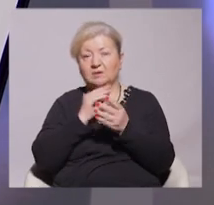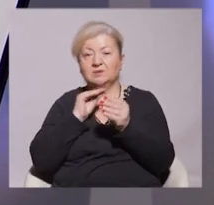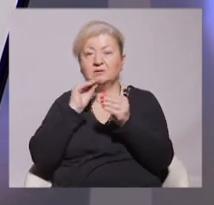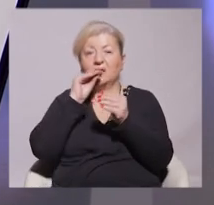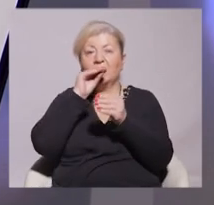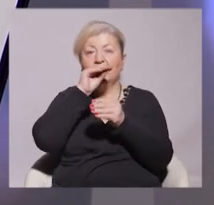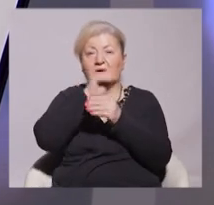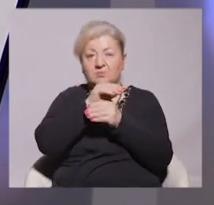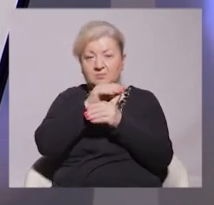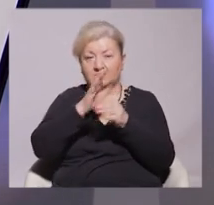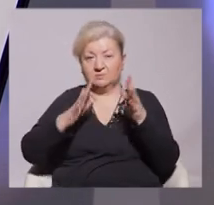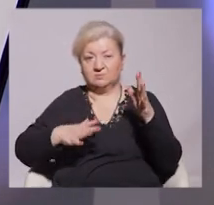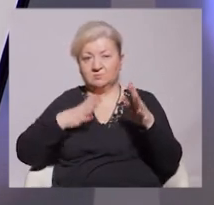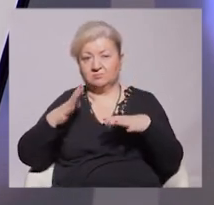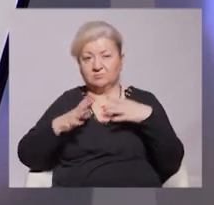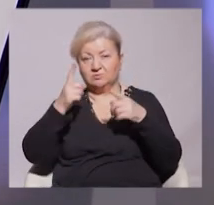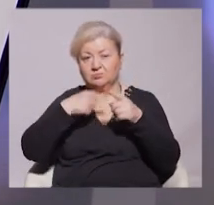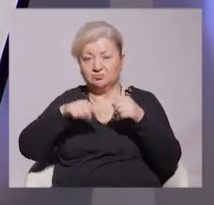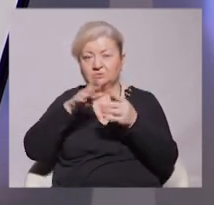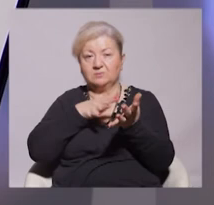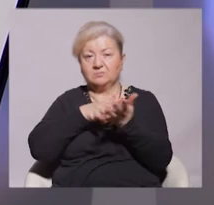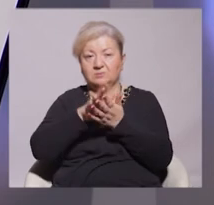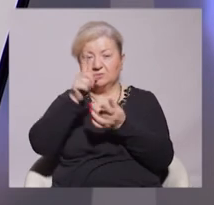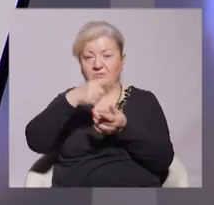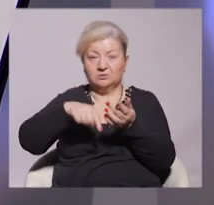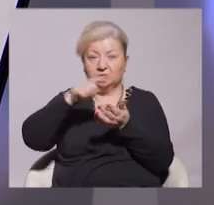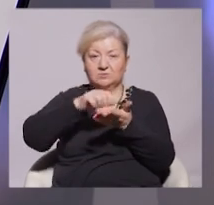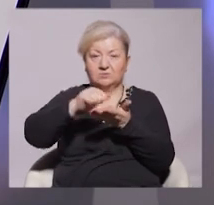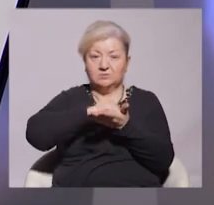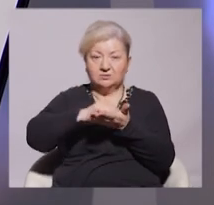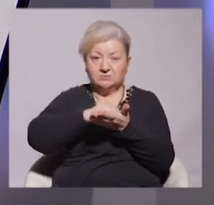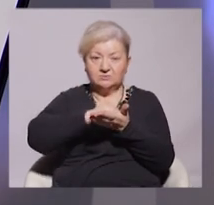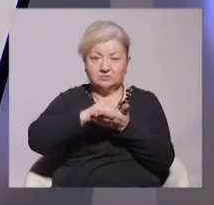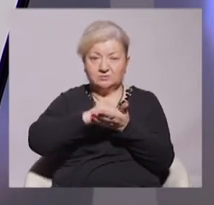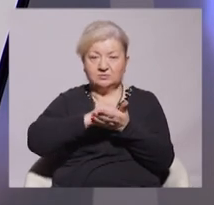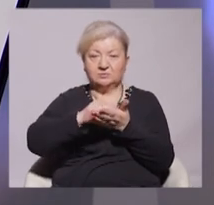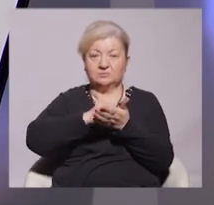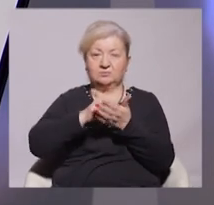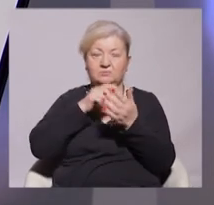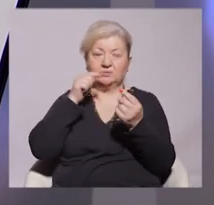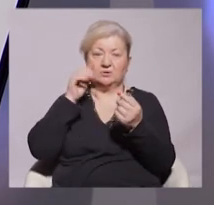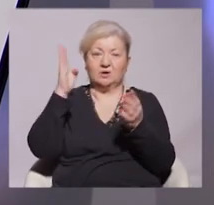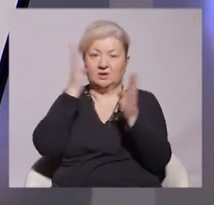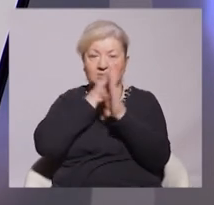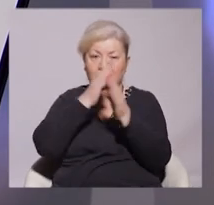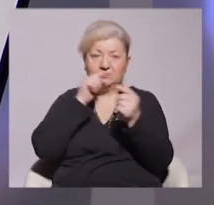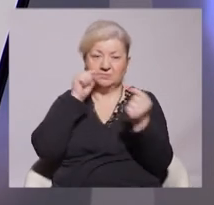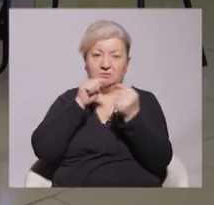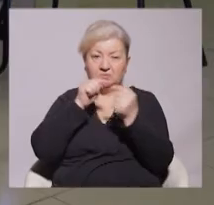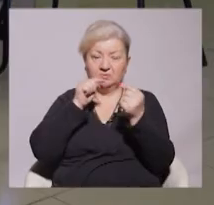რომ ეს ჰაერის წინაღობა და ხახუნის ძალა მიერ შესრულებული მუშაობა